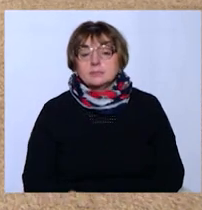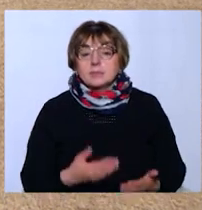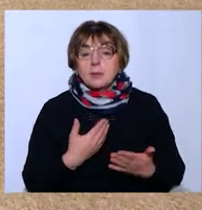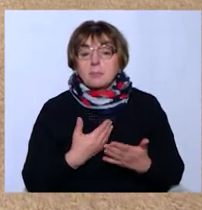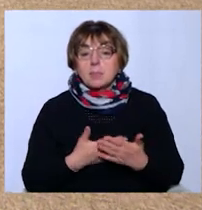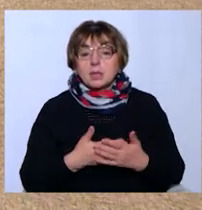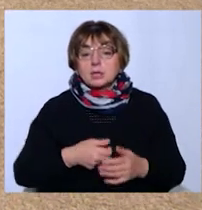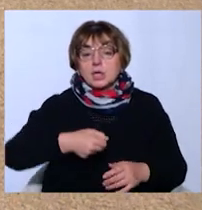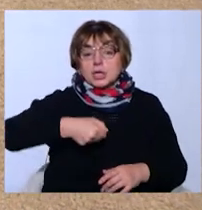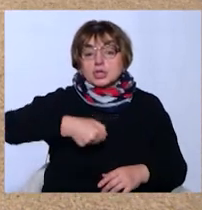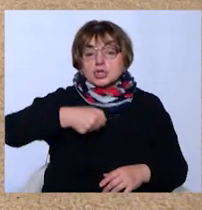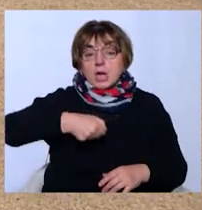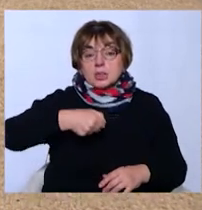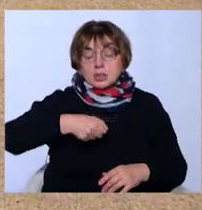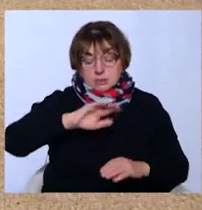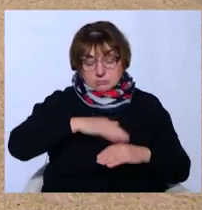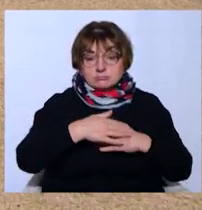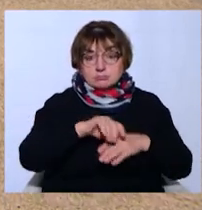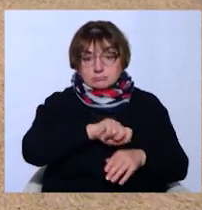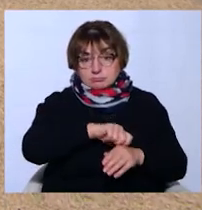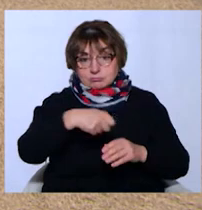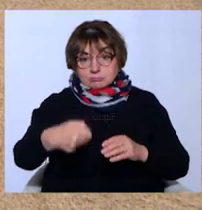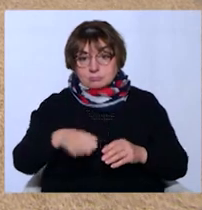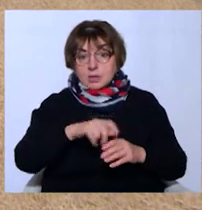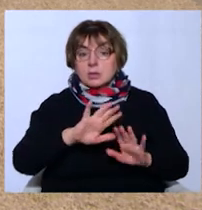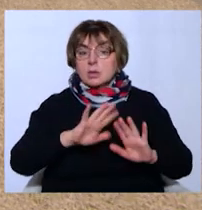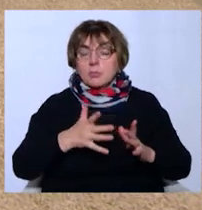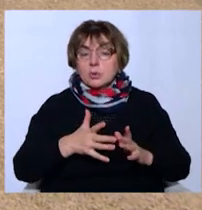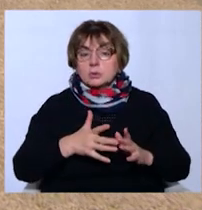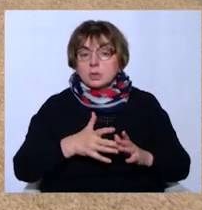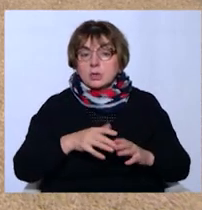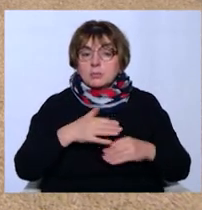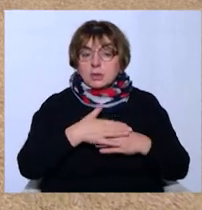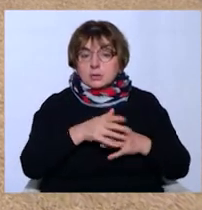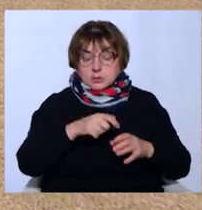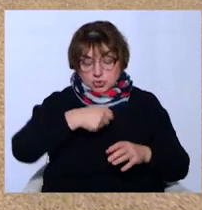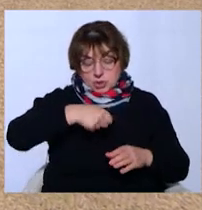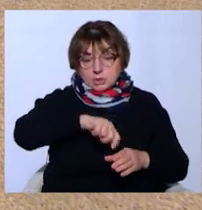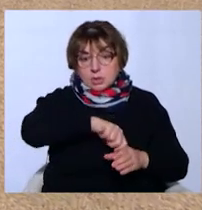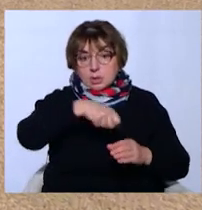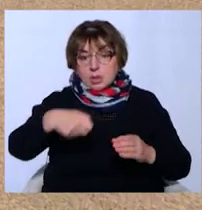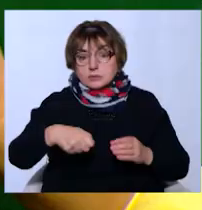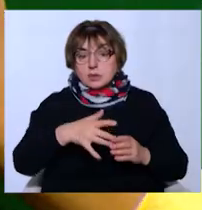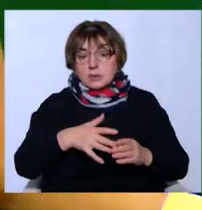მაგალითად, ჩანთა გავხსენი. გავხსენი, ბიძგი იქნება თუ მოქაჩვა? მოქაჩვა, რა თქმა უნდა.